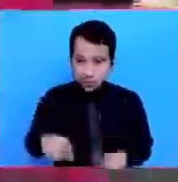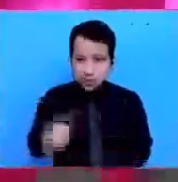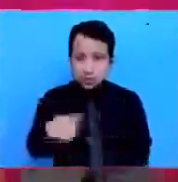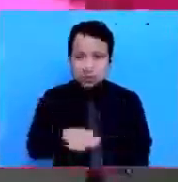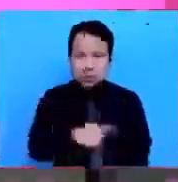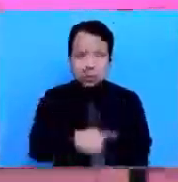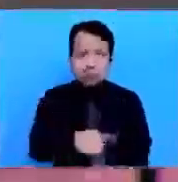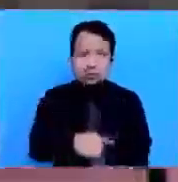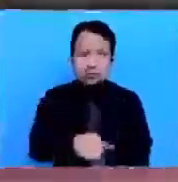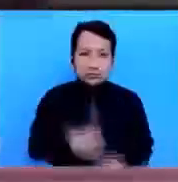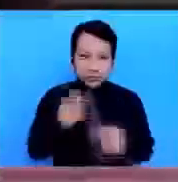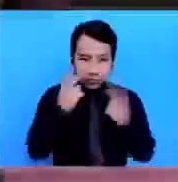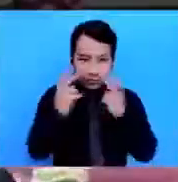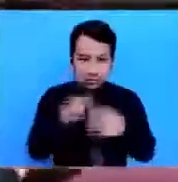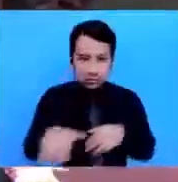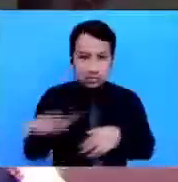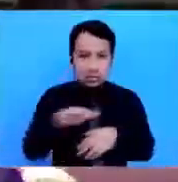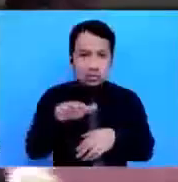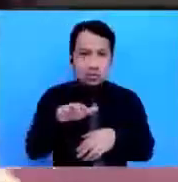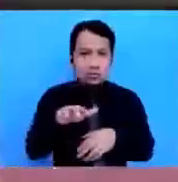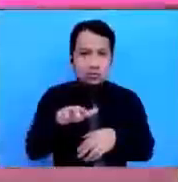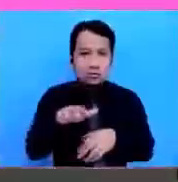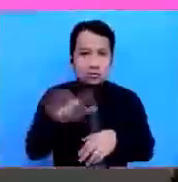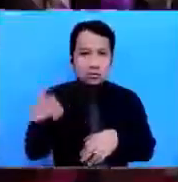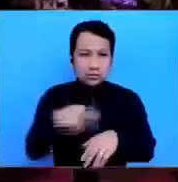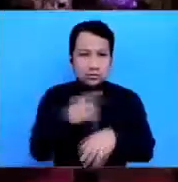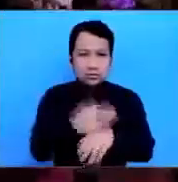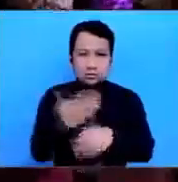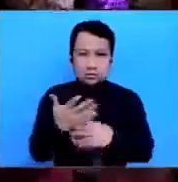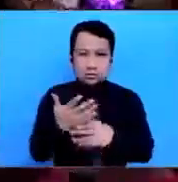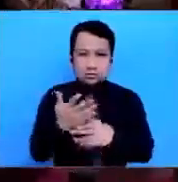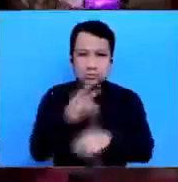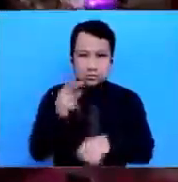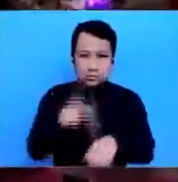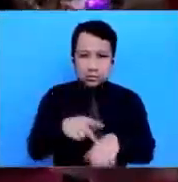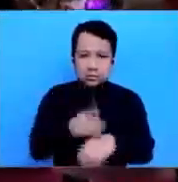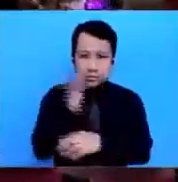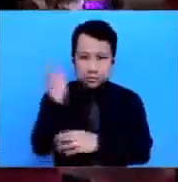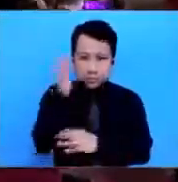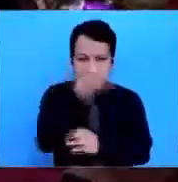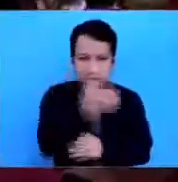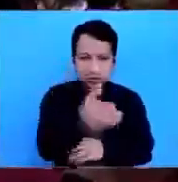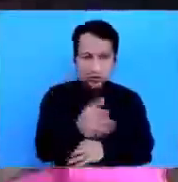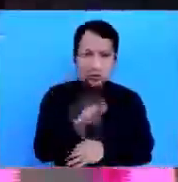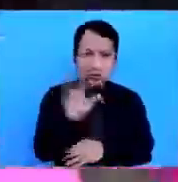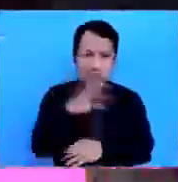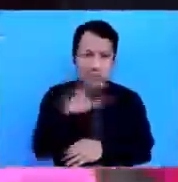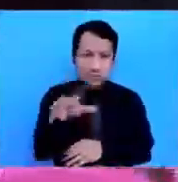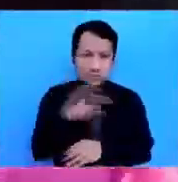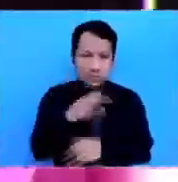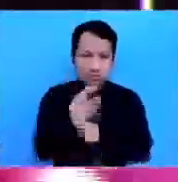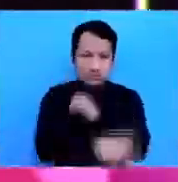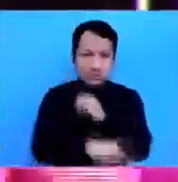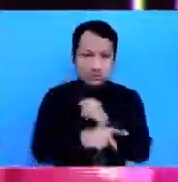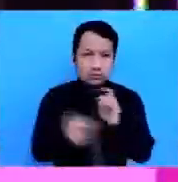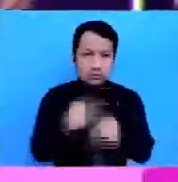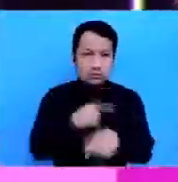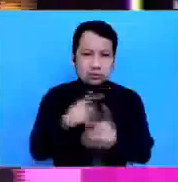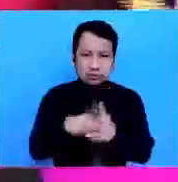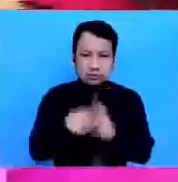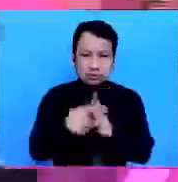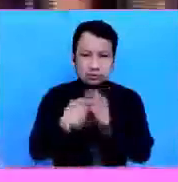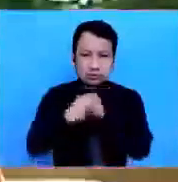ngayon, nabisita na ni Robredo ang lahat ng rehiyon sa Pilipinas. Nakapunta na rin siya sa 55 probinsya mula na mag-umpisa ang